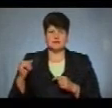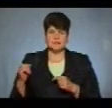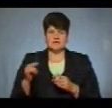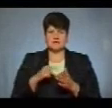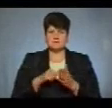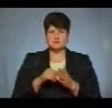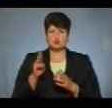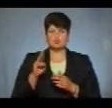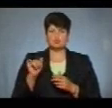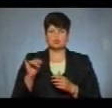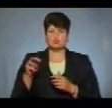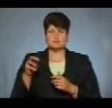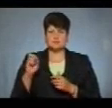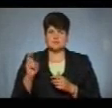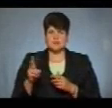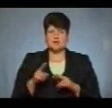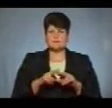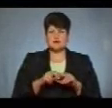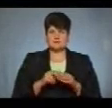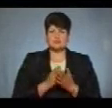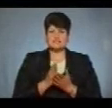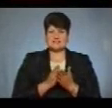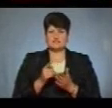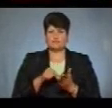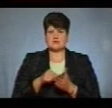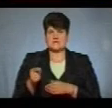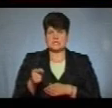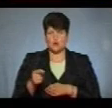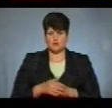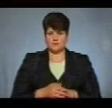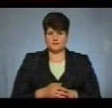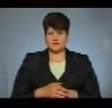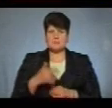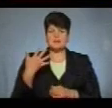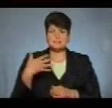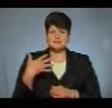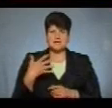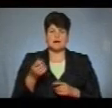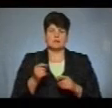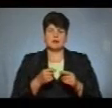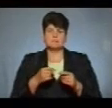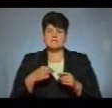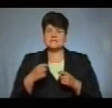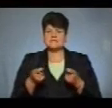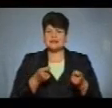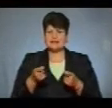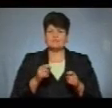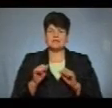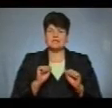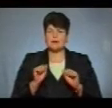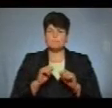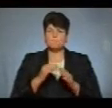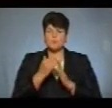місті Шумськ. І паспортний сервіс у місті Тернополі. З 50 адміністративних протоколів, які стосувалися порушень